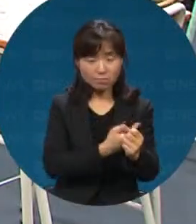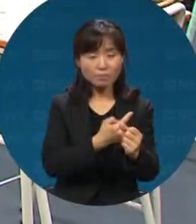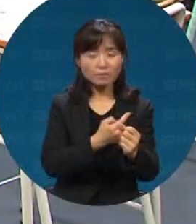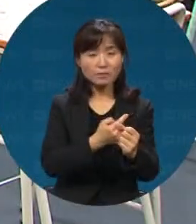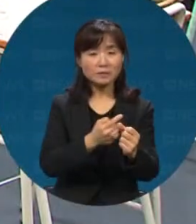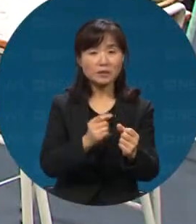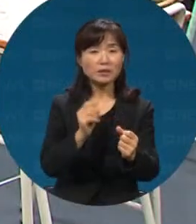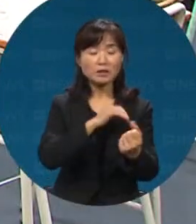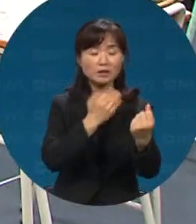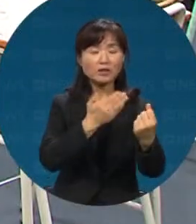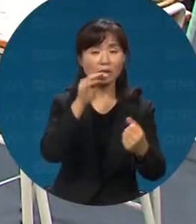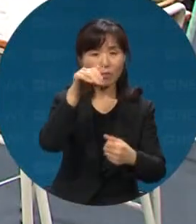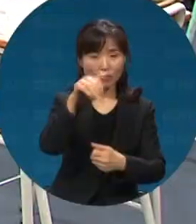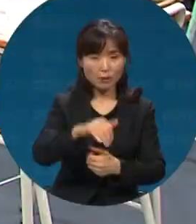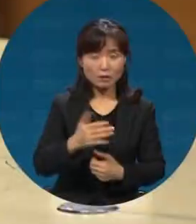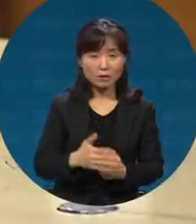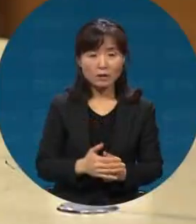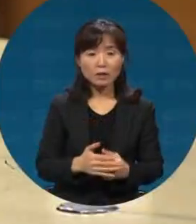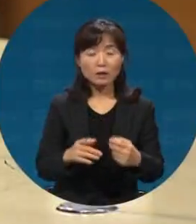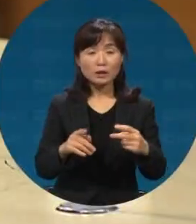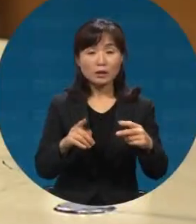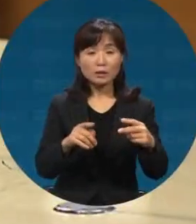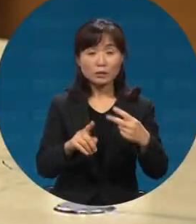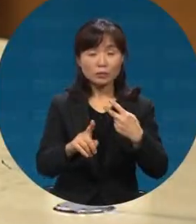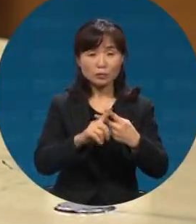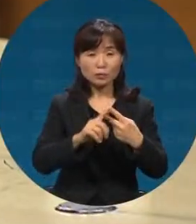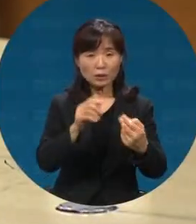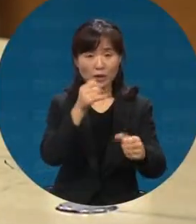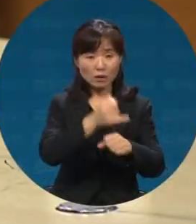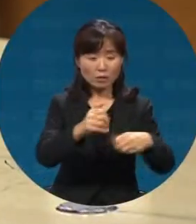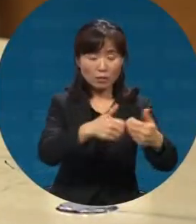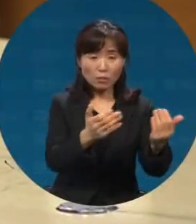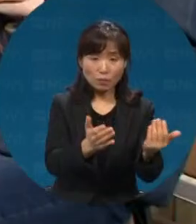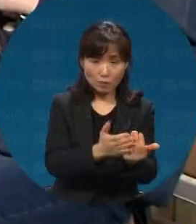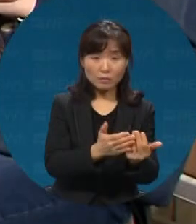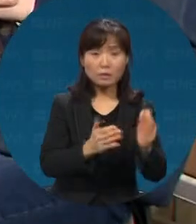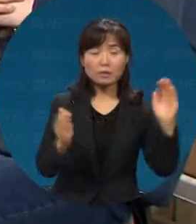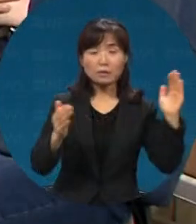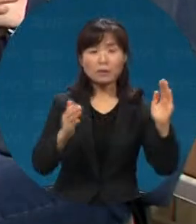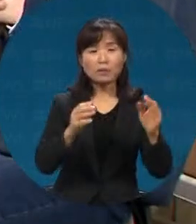중 하위권 학생들에게서 문해력 저하 문제가 특히 더 두드러집니다